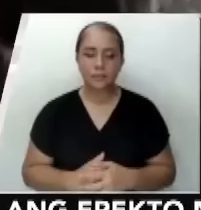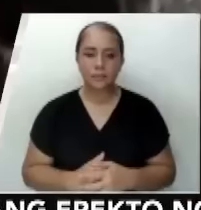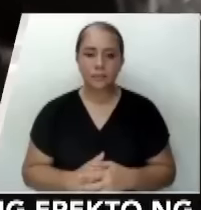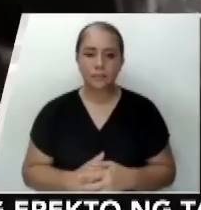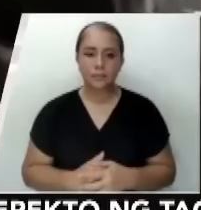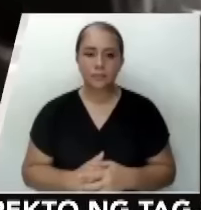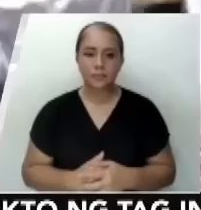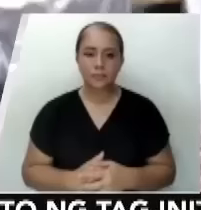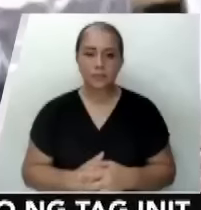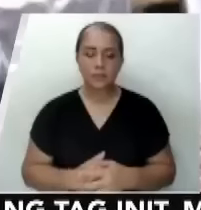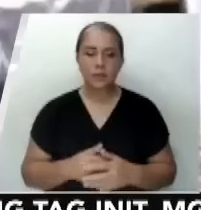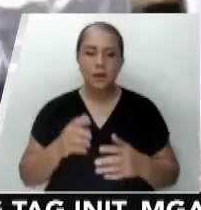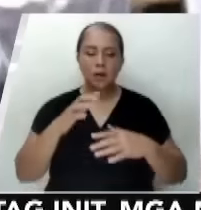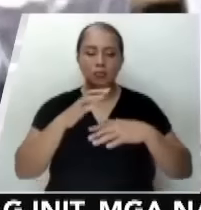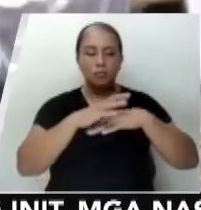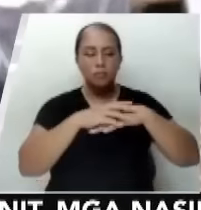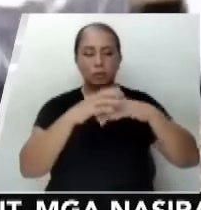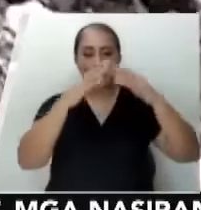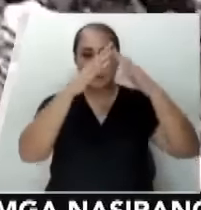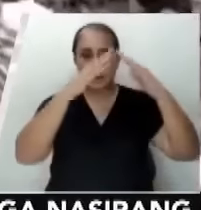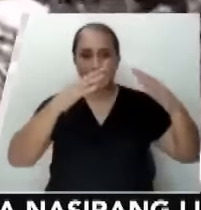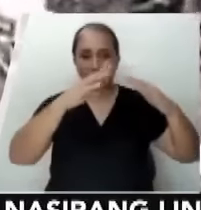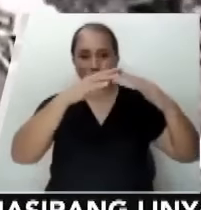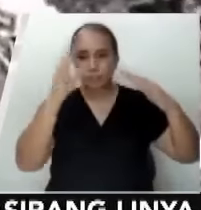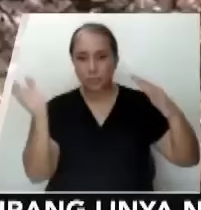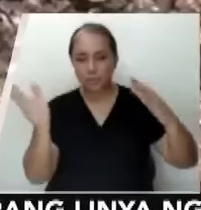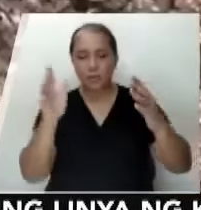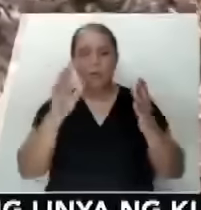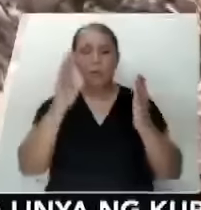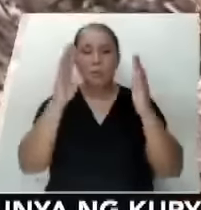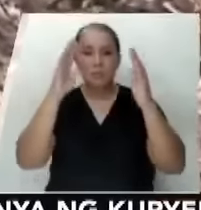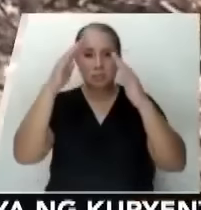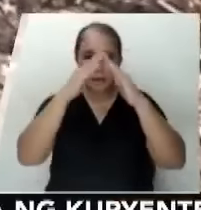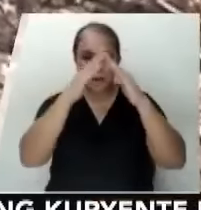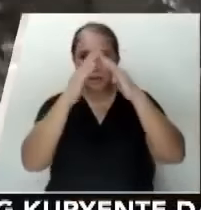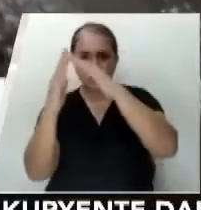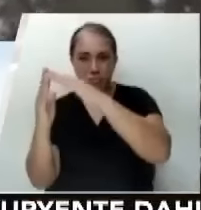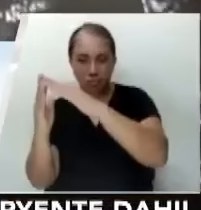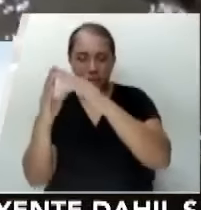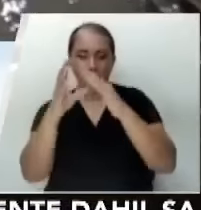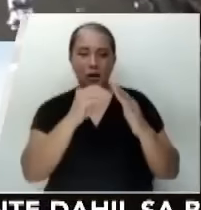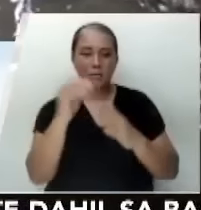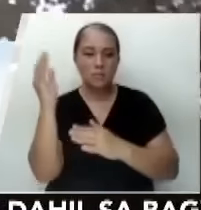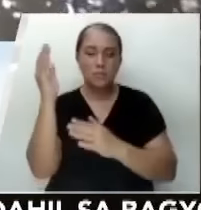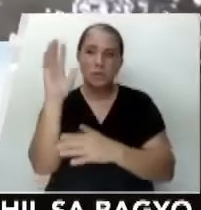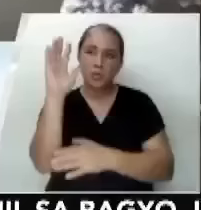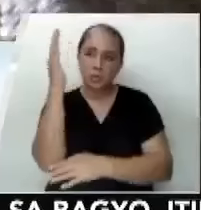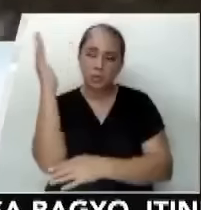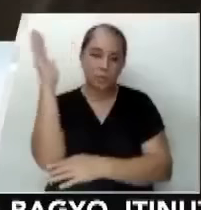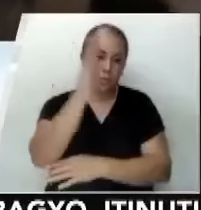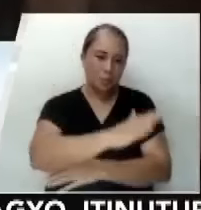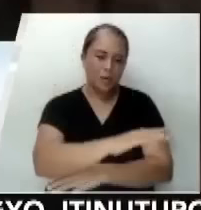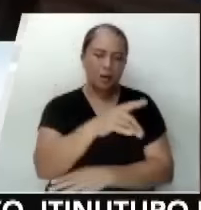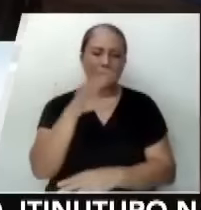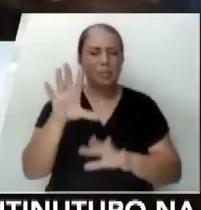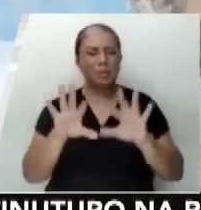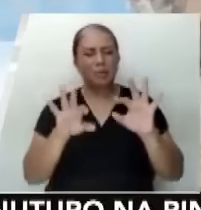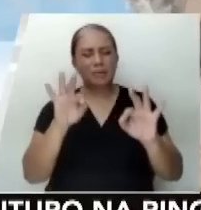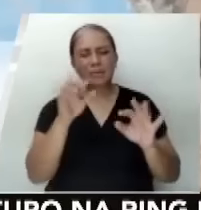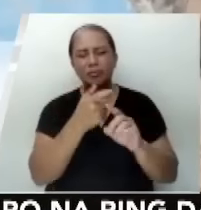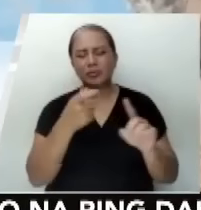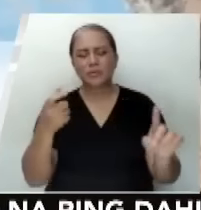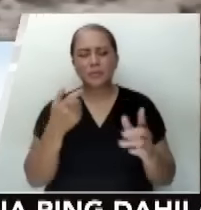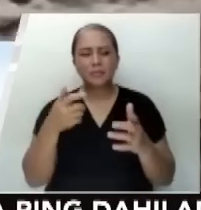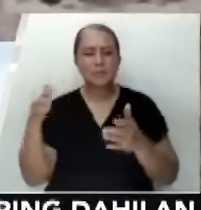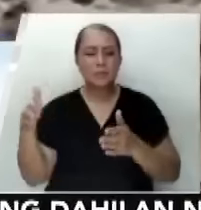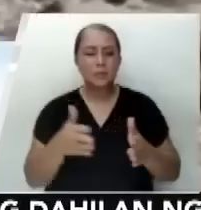Natuklap na mga bubong, tumagilid na bahay, nabagsakan ng puno at sandamakmak na putik mula sa ilog. Yan ang